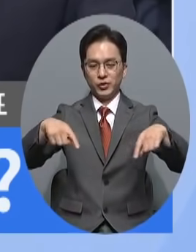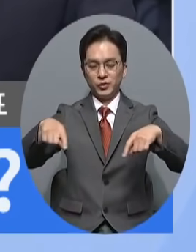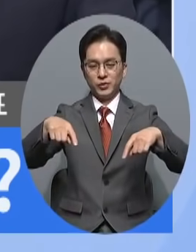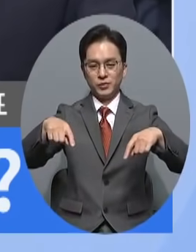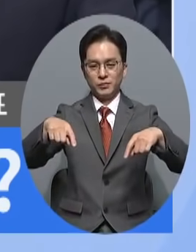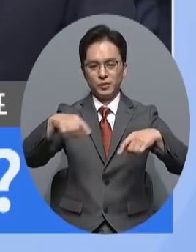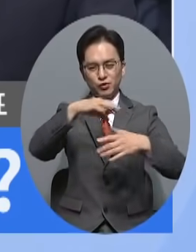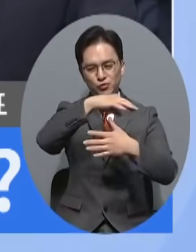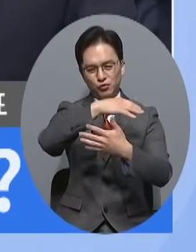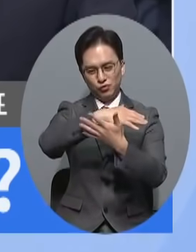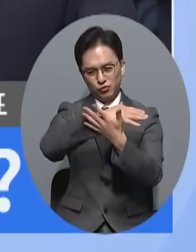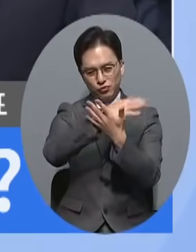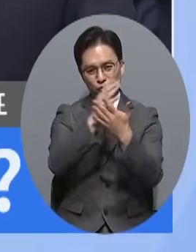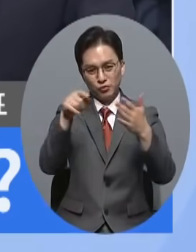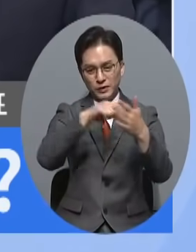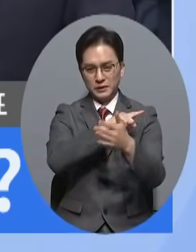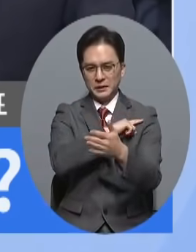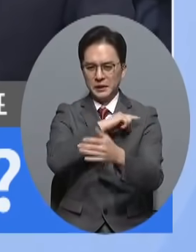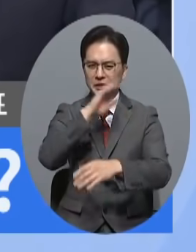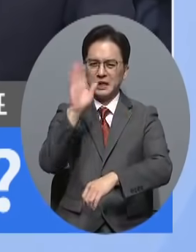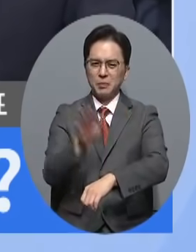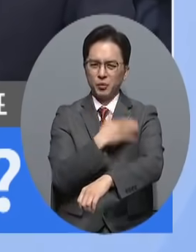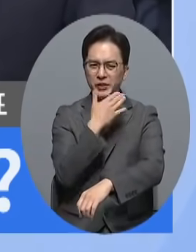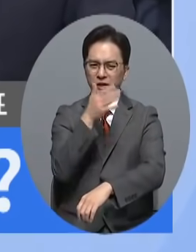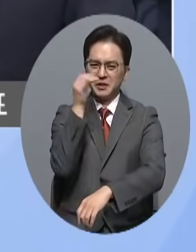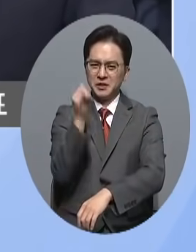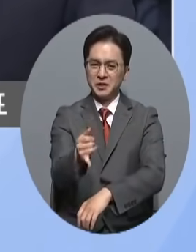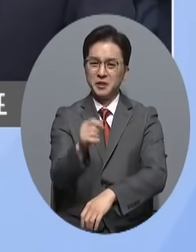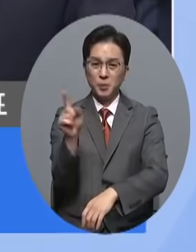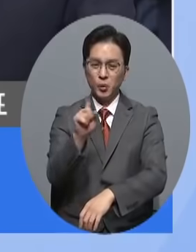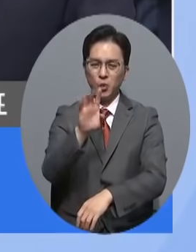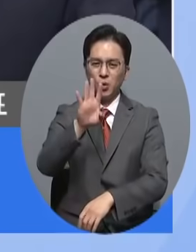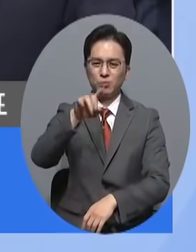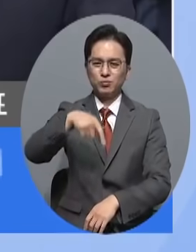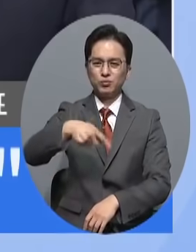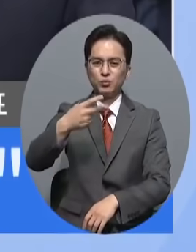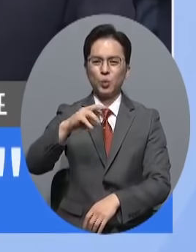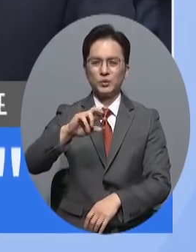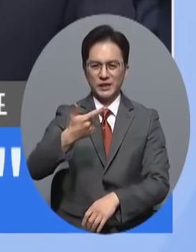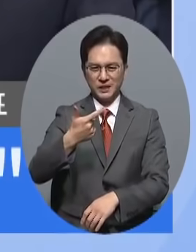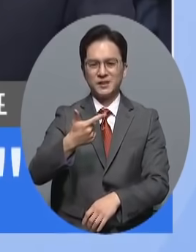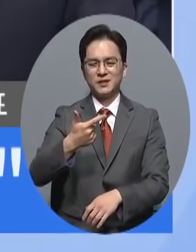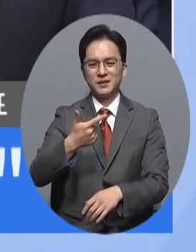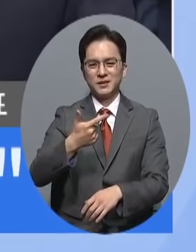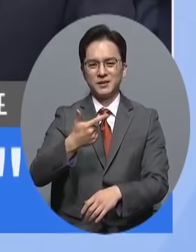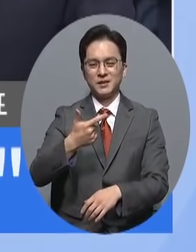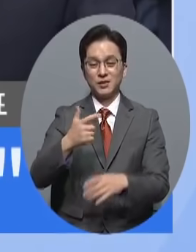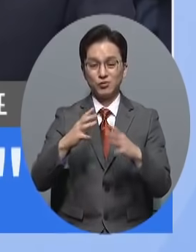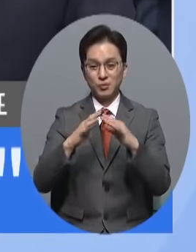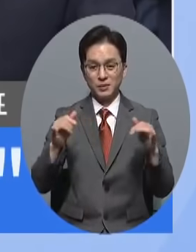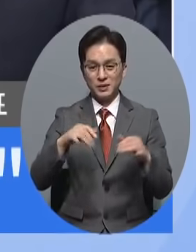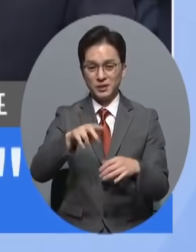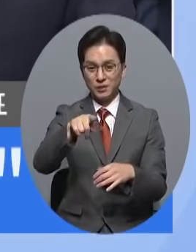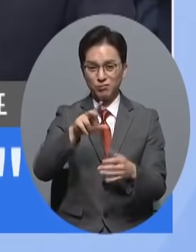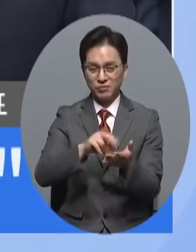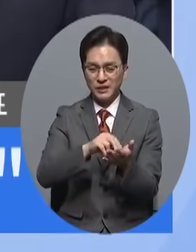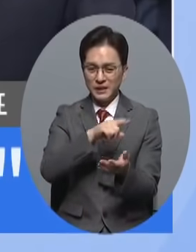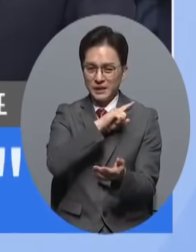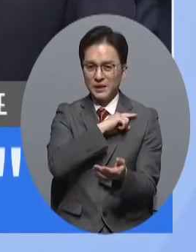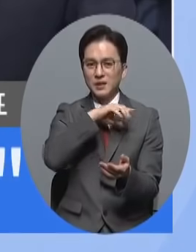대장동 사건이 터졌기 때문에 이 부분에 대해서는 뭐 정부 여당 입장에서는 책임감이 클 수밖에